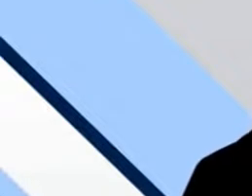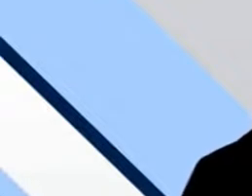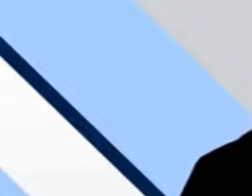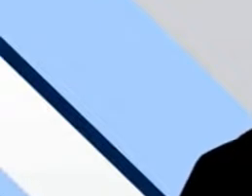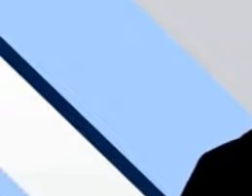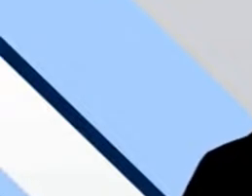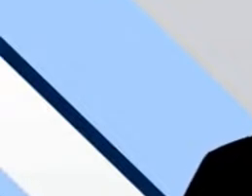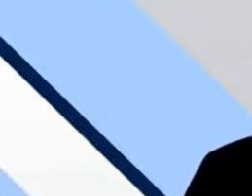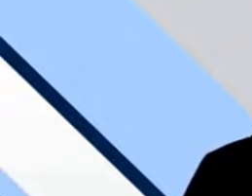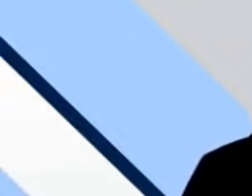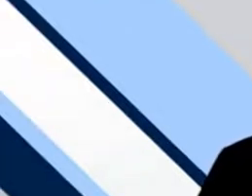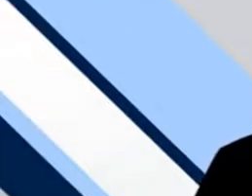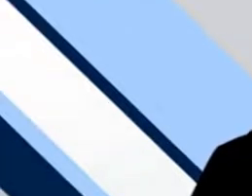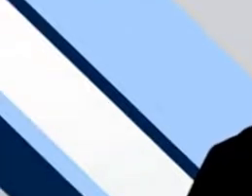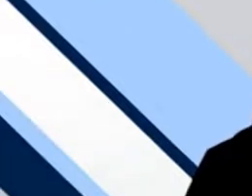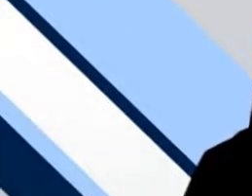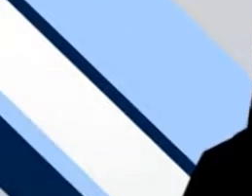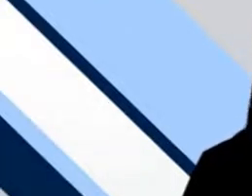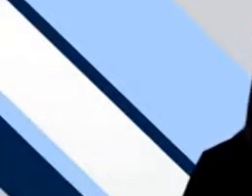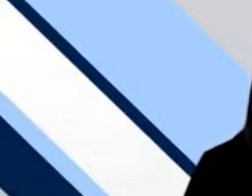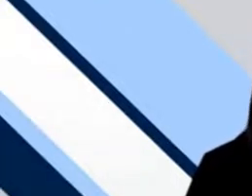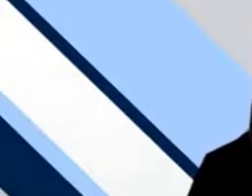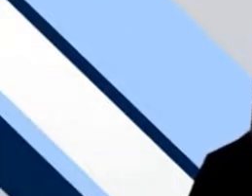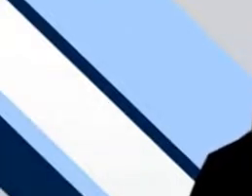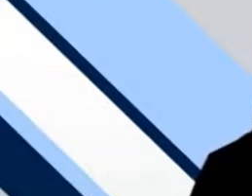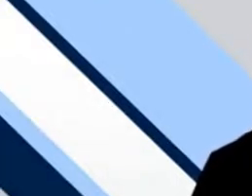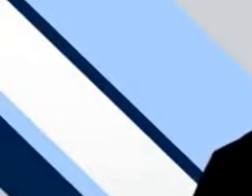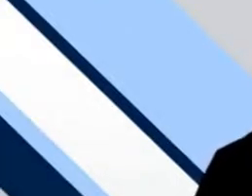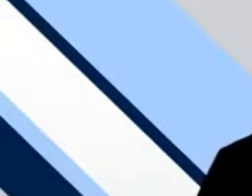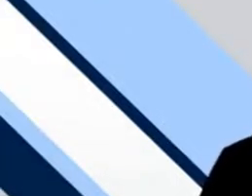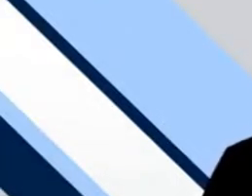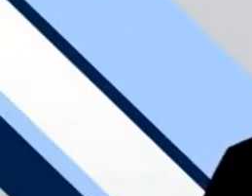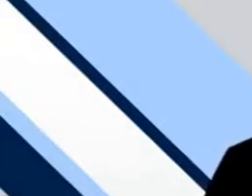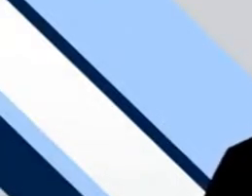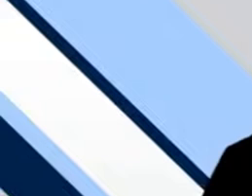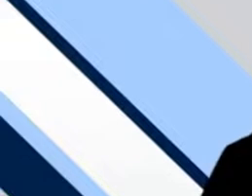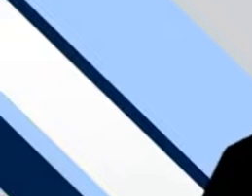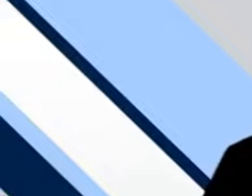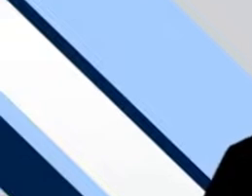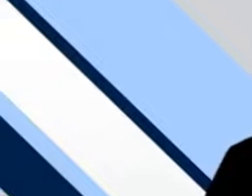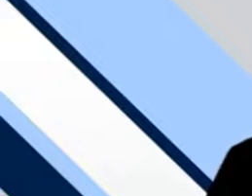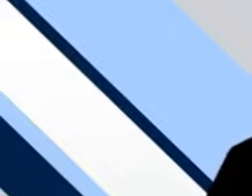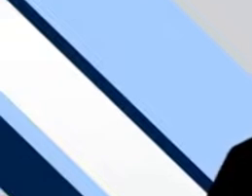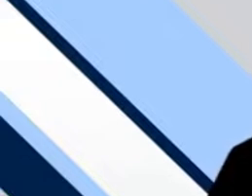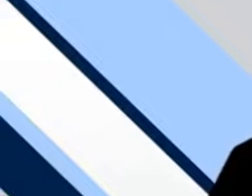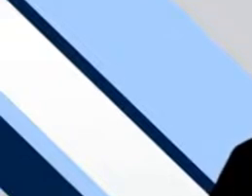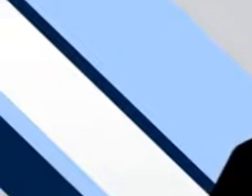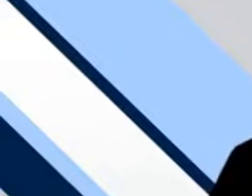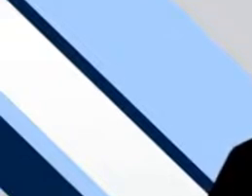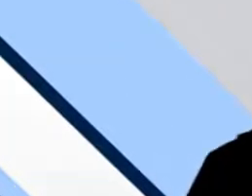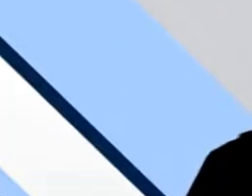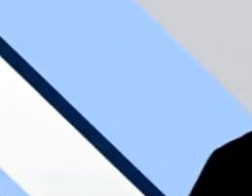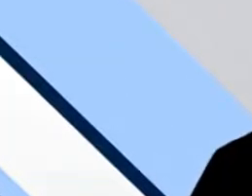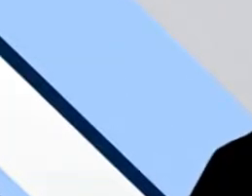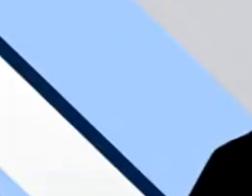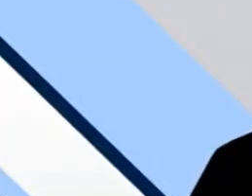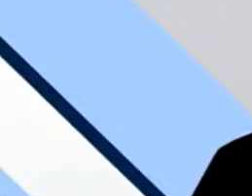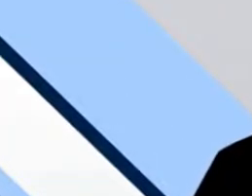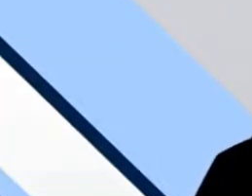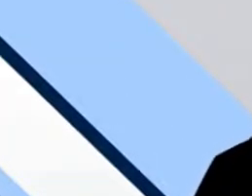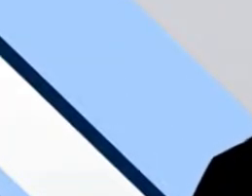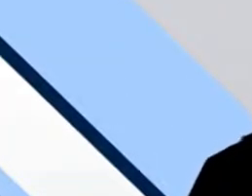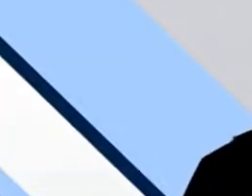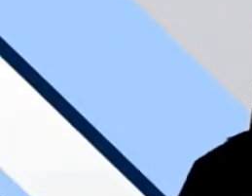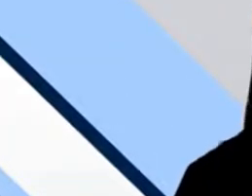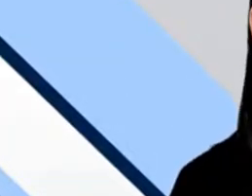blended learning classes. Ang ating itulay ay mula kinder hanggang senior high school. Bukod sa